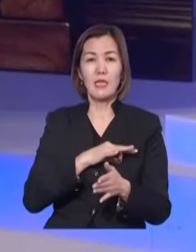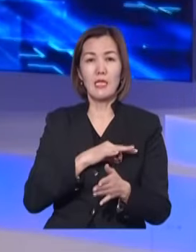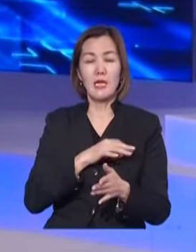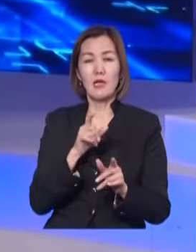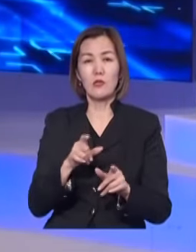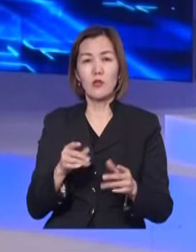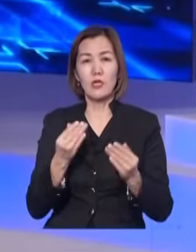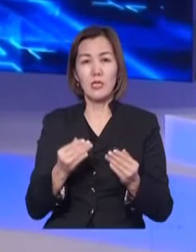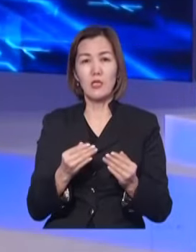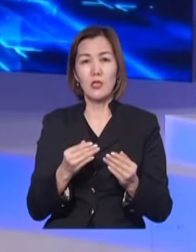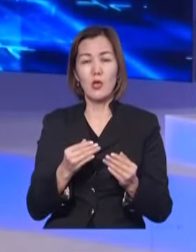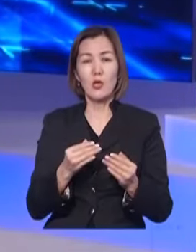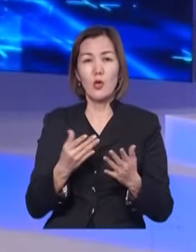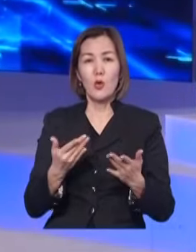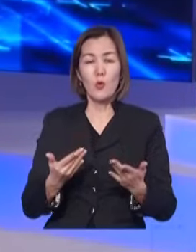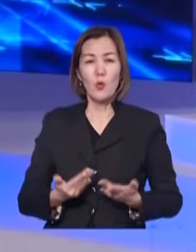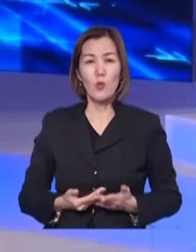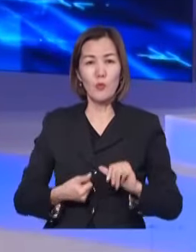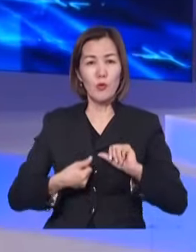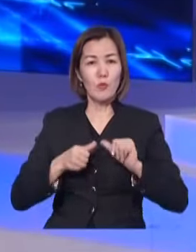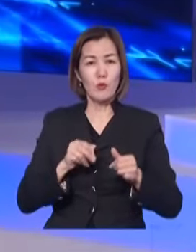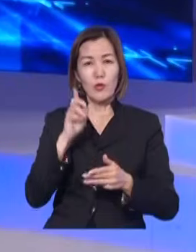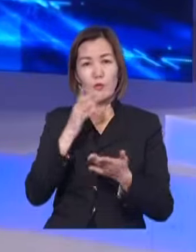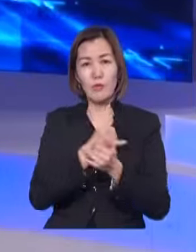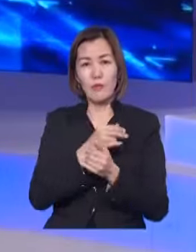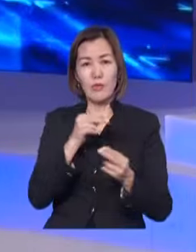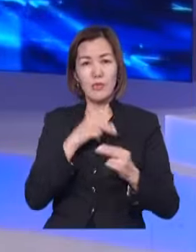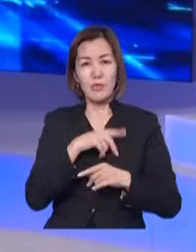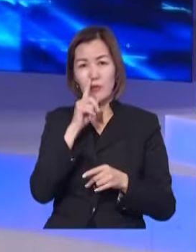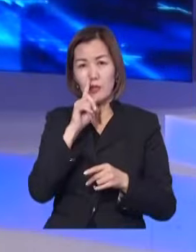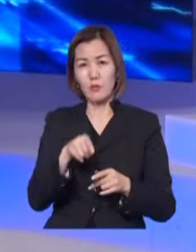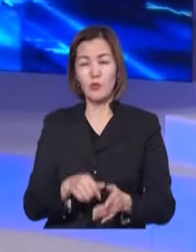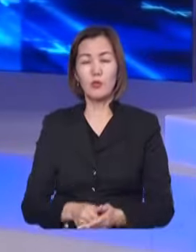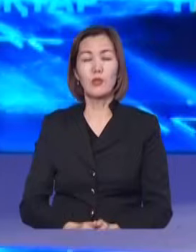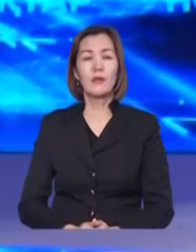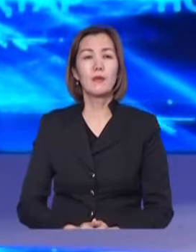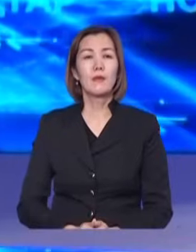тұлғалар енді өмір бойына мемлекеттік қызметте еңбек ете алмайды.